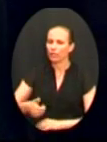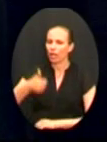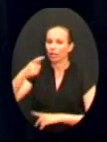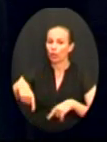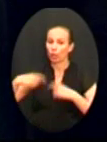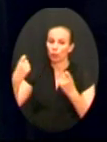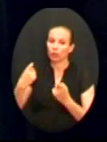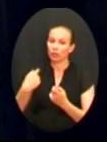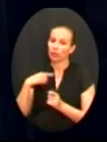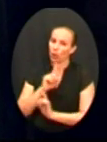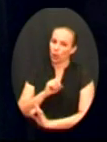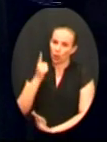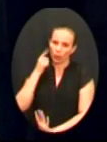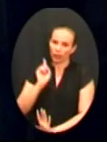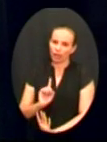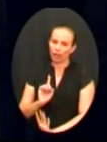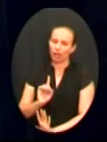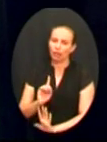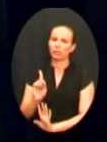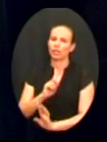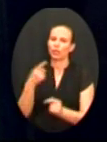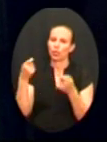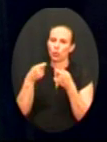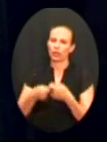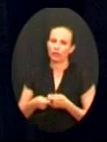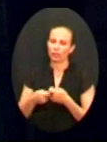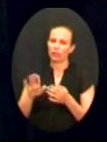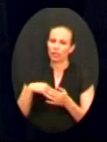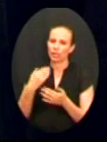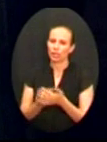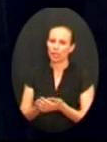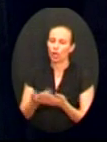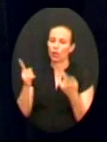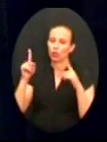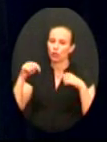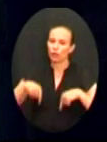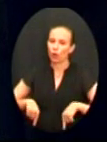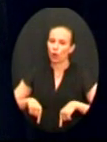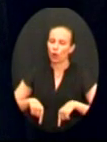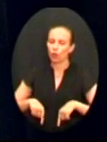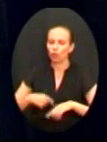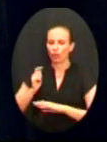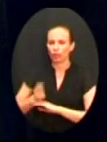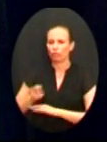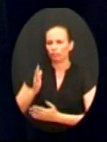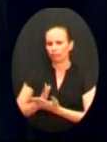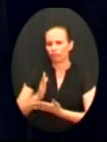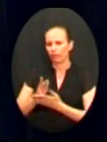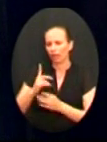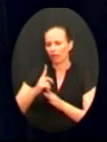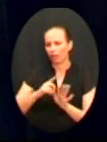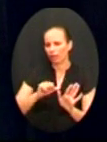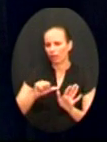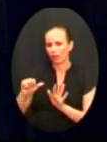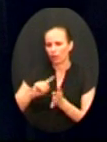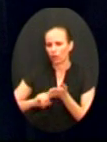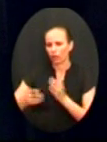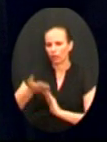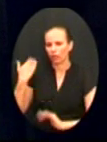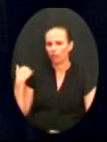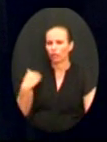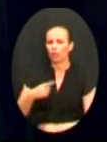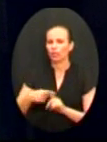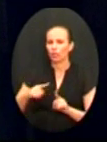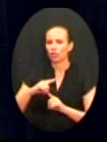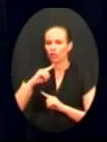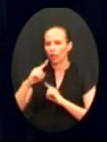לא קבעתי את הרכב השותפים. הציע לנו יושב ראש הכנסת כבר לפני יותר מחצי שנה להיות שותף איתו